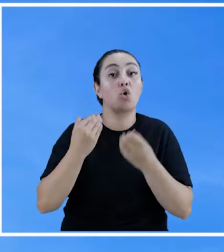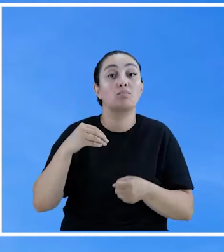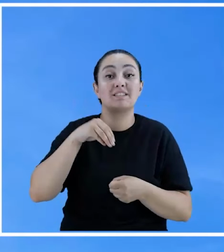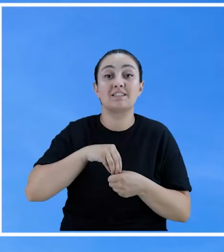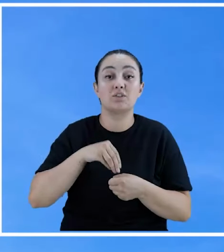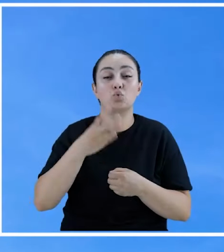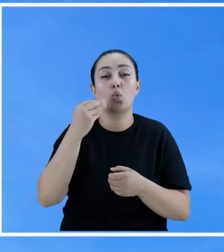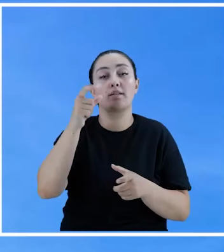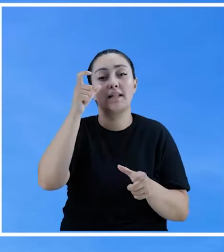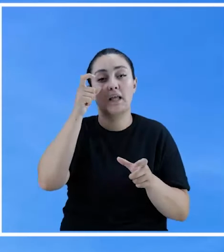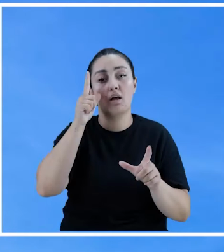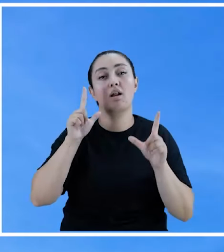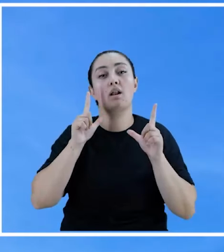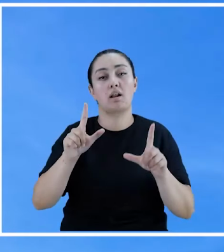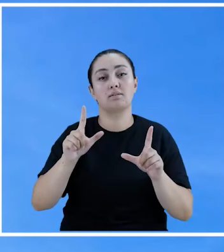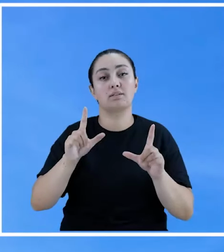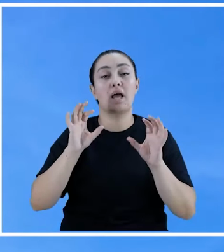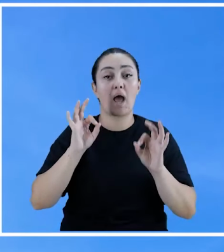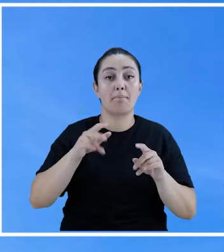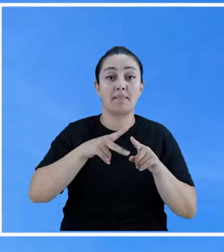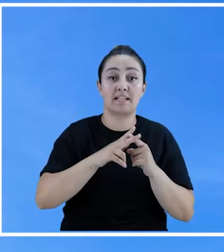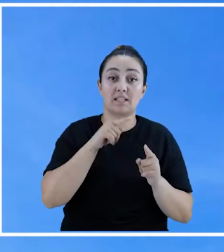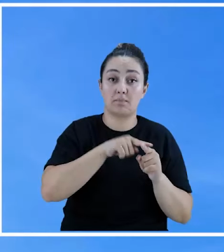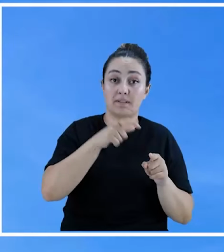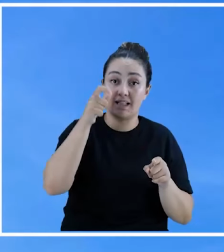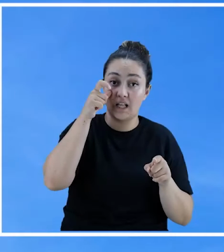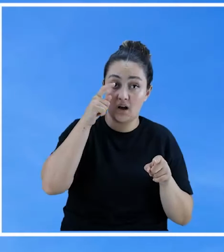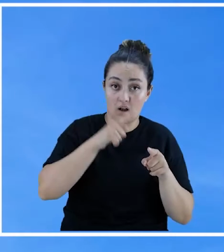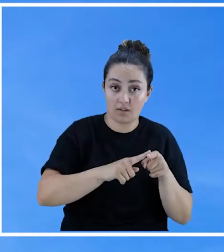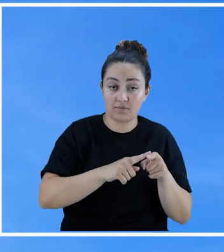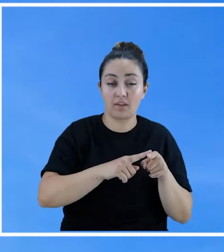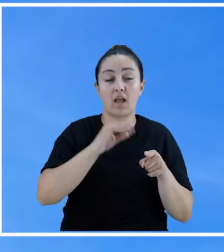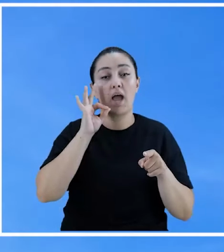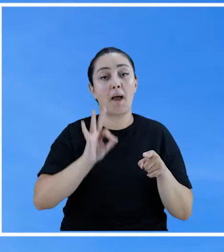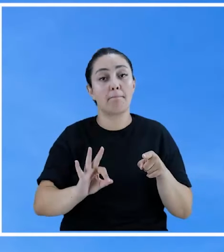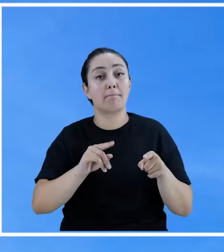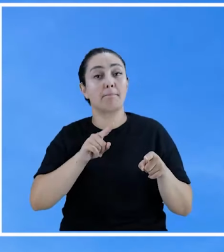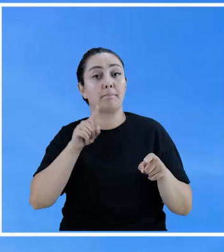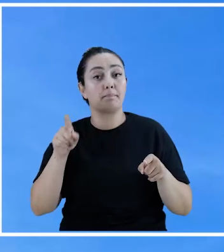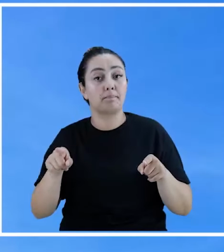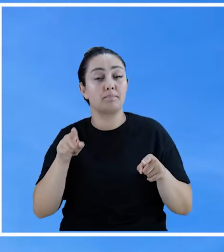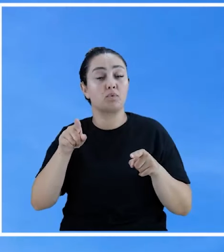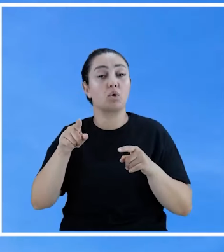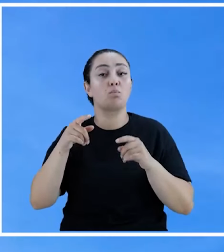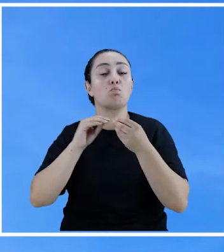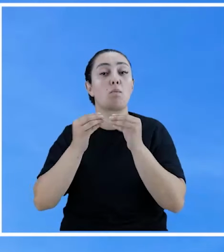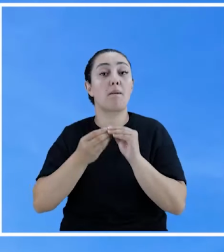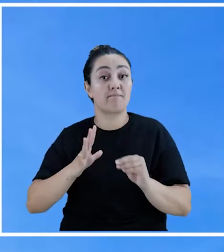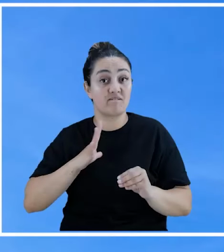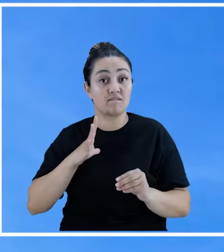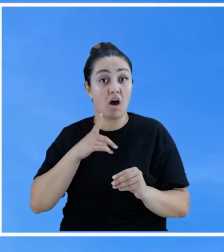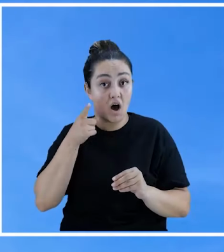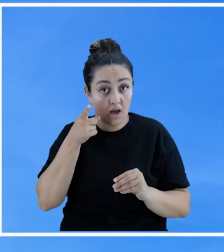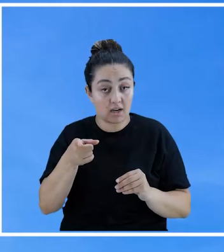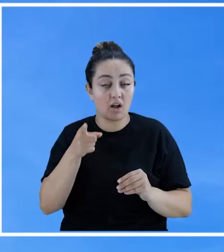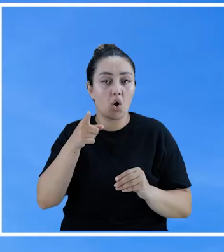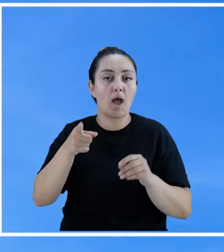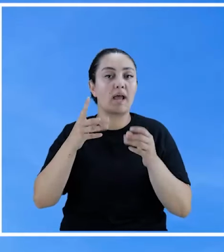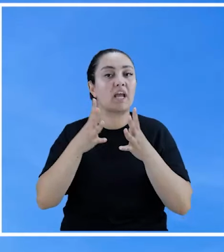gerçekten çok dikkat edilmesi gereken, hem tasarımda dikkat edilmesi gereken hem de eğer böyle bir problem